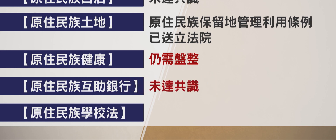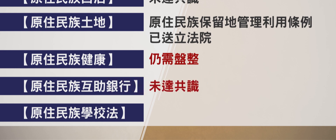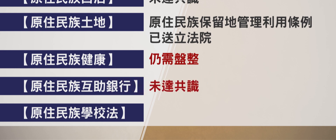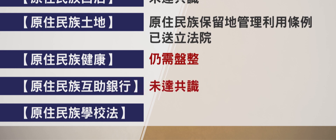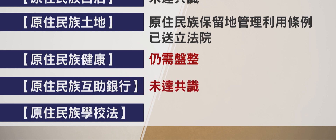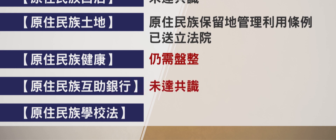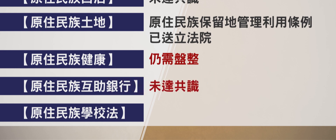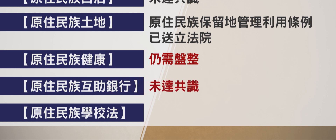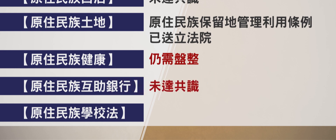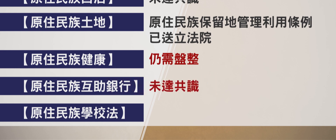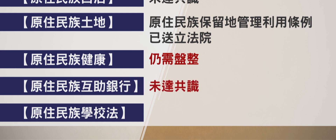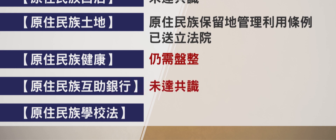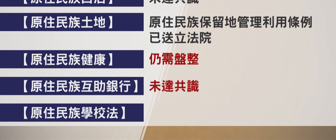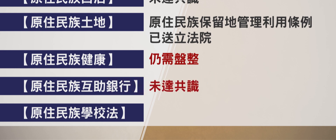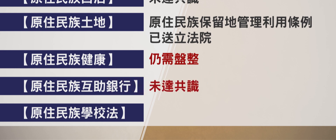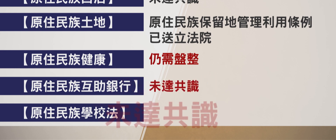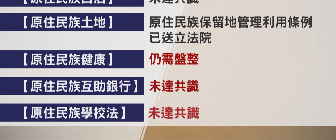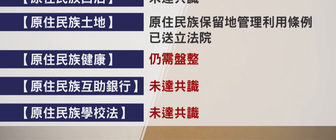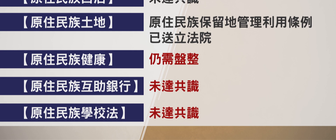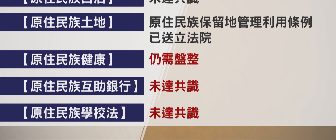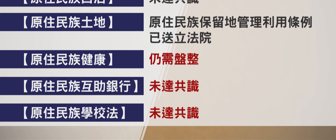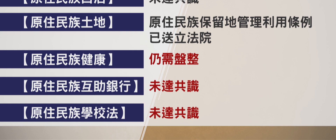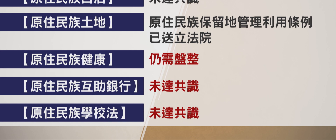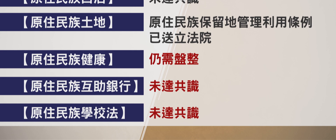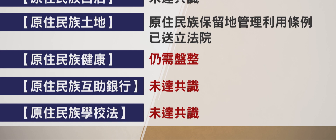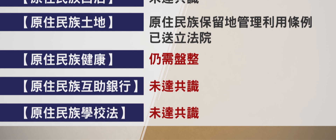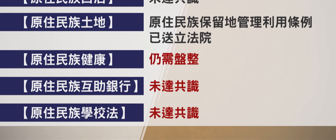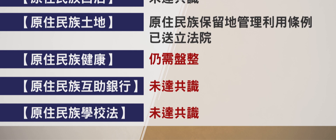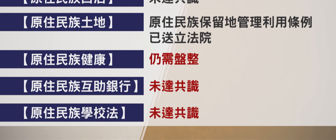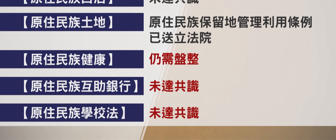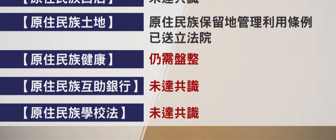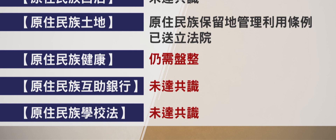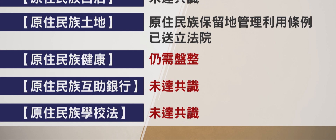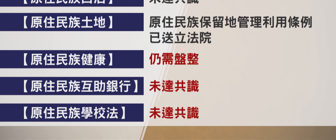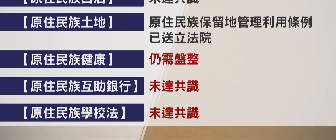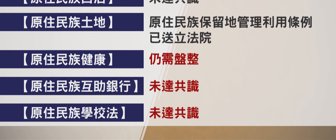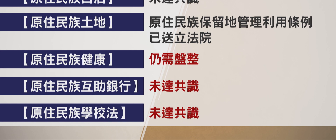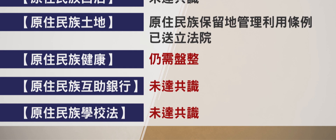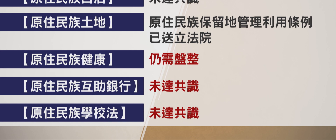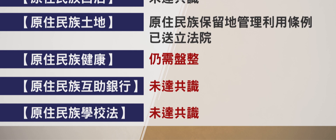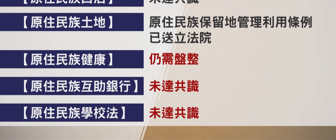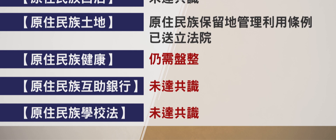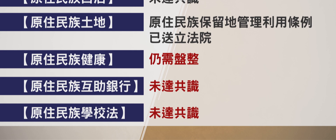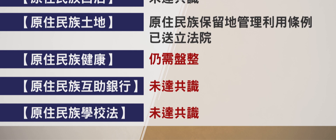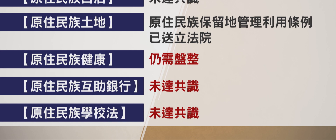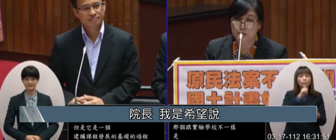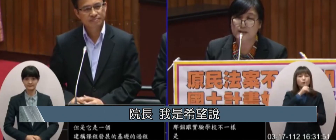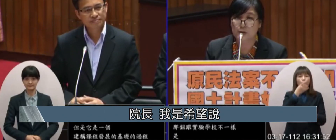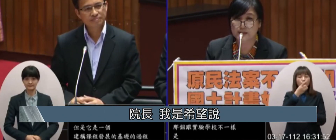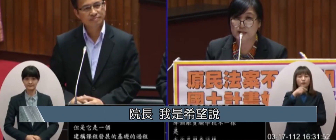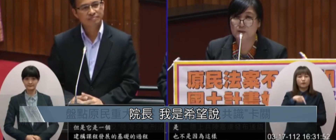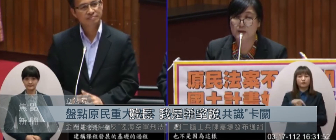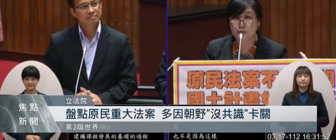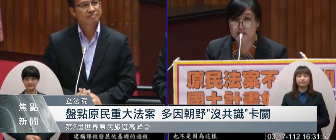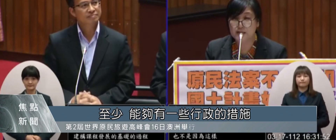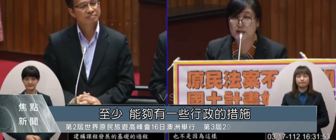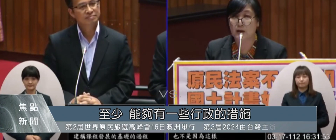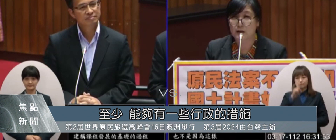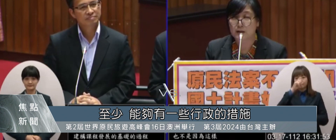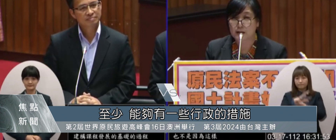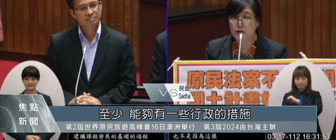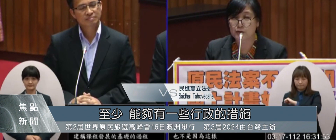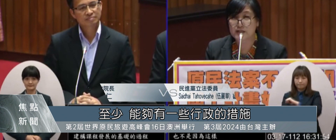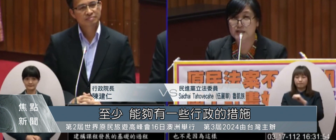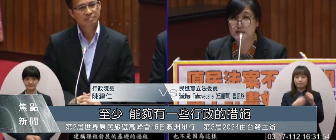还包括原住民族互助银行，另外还有主管机关未定夺的原住民族学校法。 院长，我是希望说至